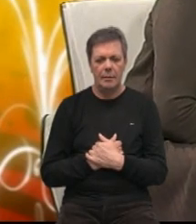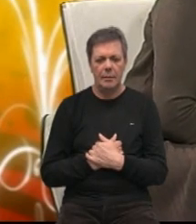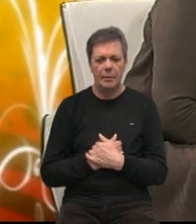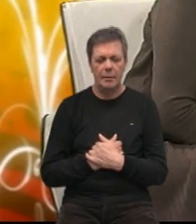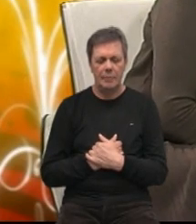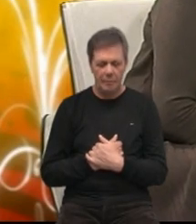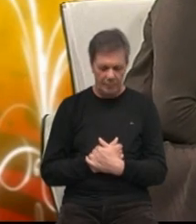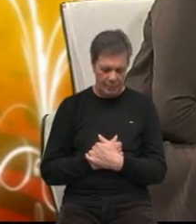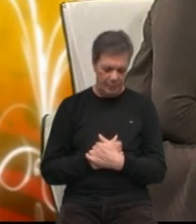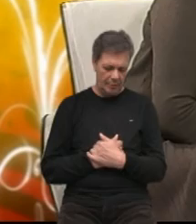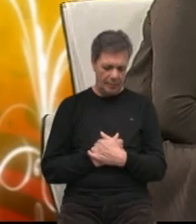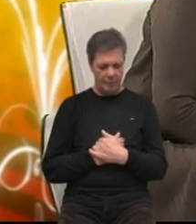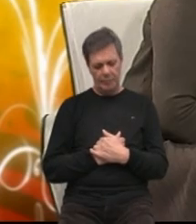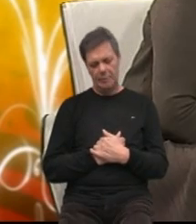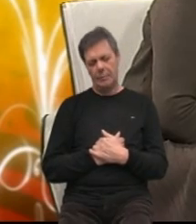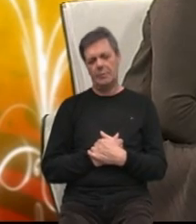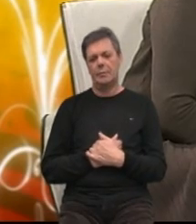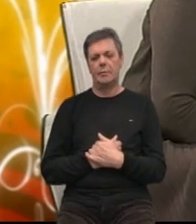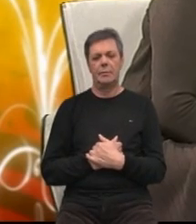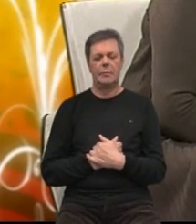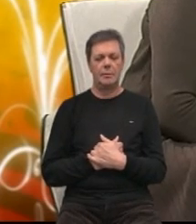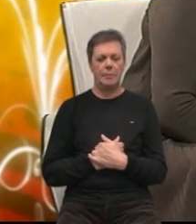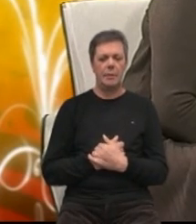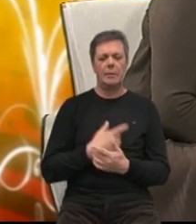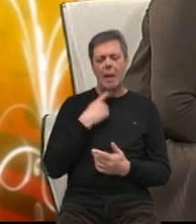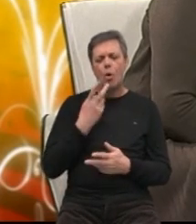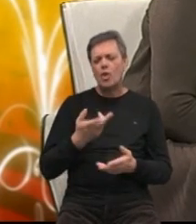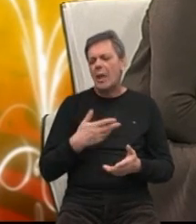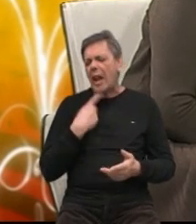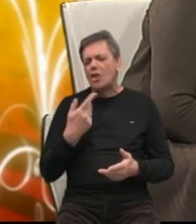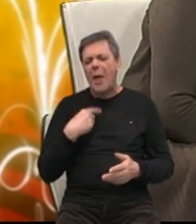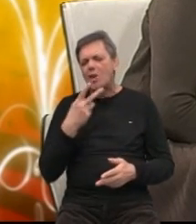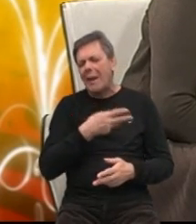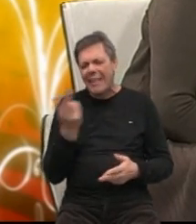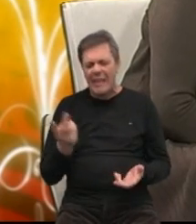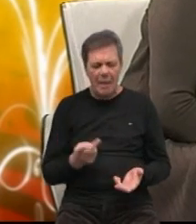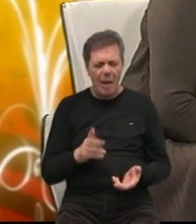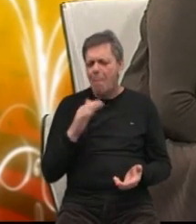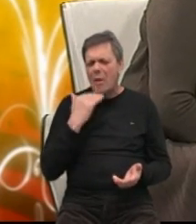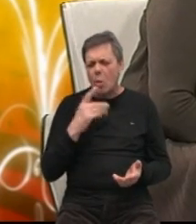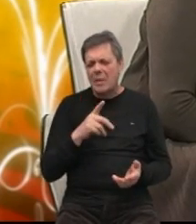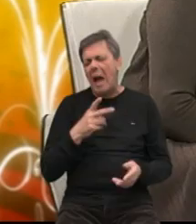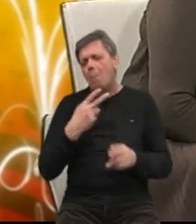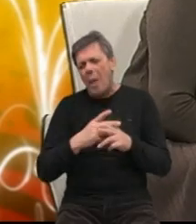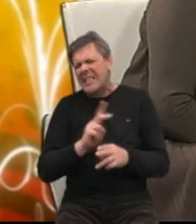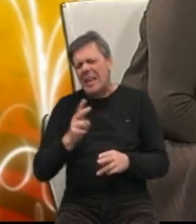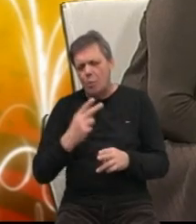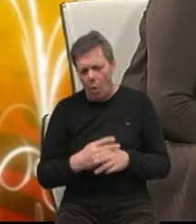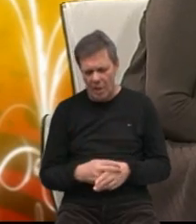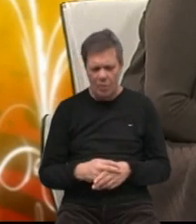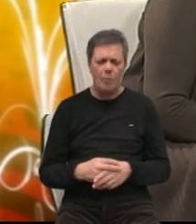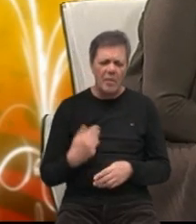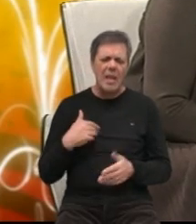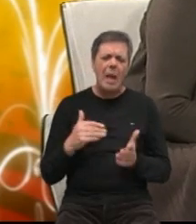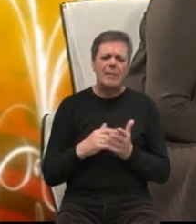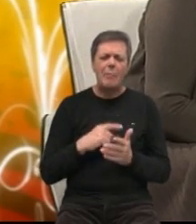našim gledateljima i ako nisu još oboljeli, pa, ili ako primjećuju da ih muž čudno tako, gleda? Ja mislim da bi trebalo se